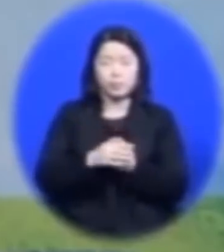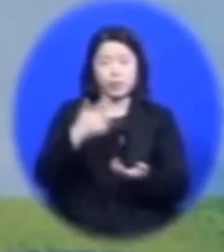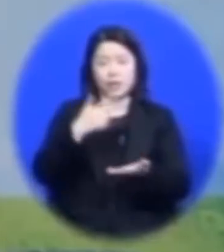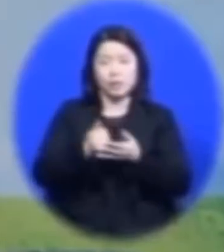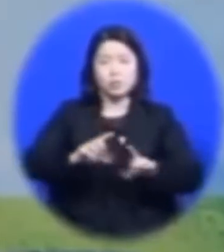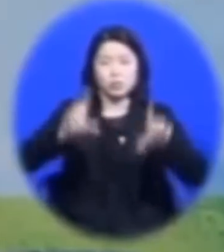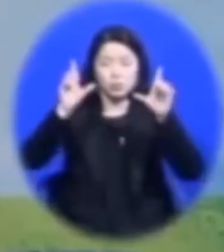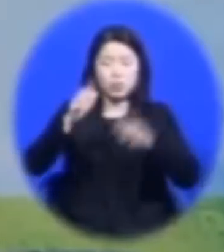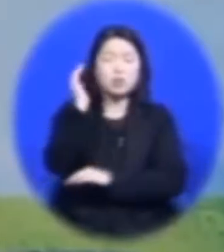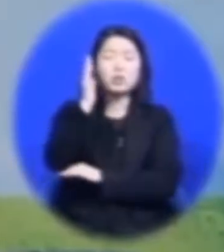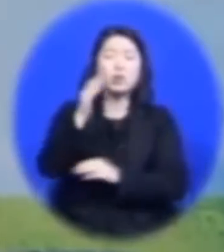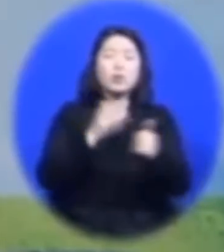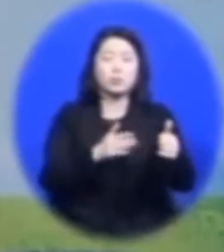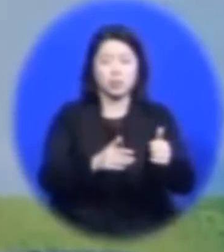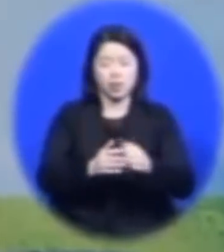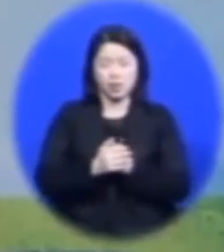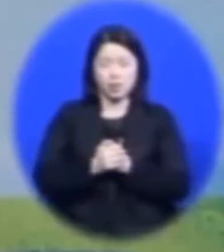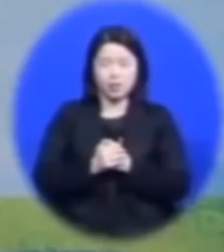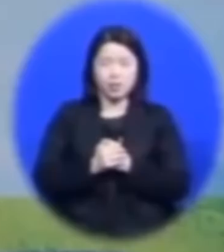설교 하려는